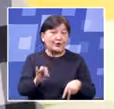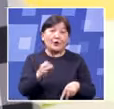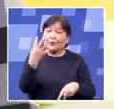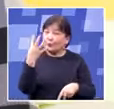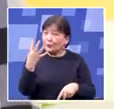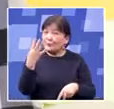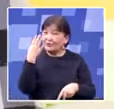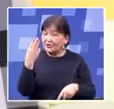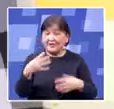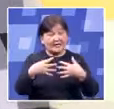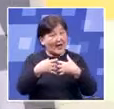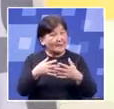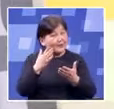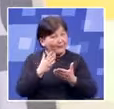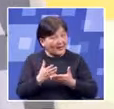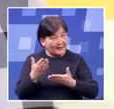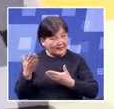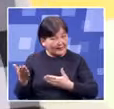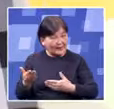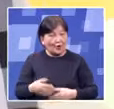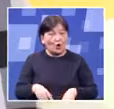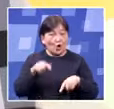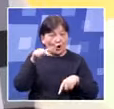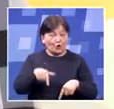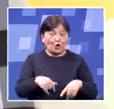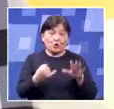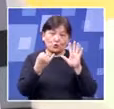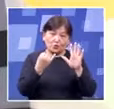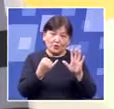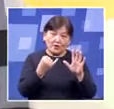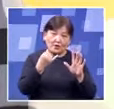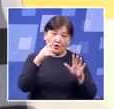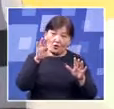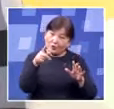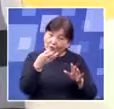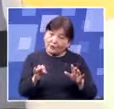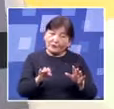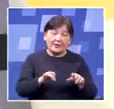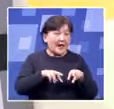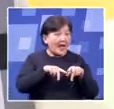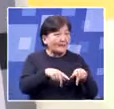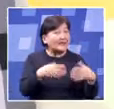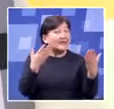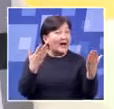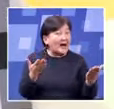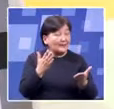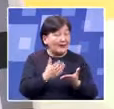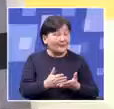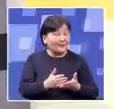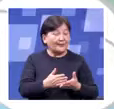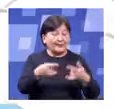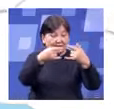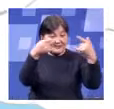хөлтэй амтд дөрөв ширхэг байна. За одоо 6 хөлтэй амтаа самбарын аль талд байгааг хэлээрэй